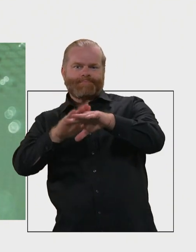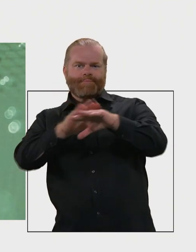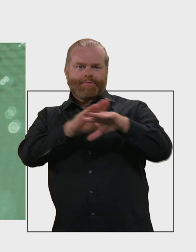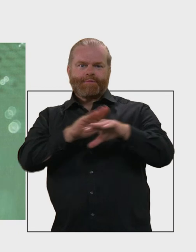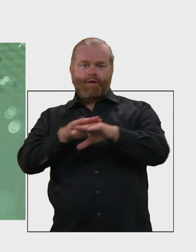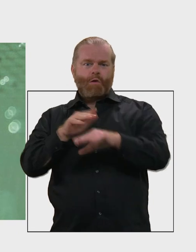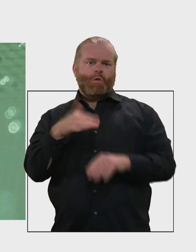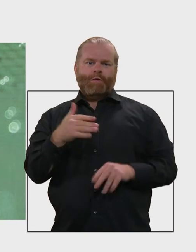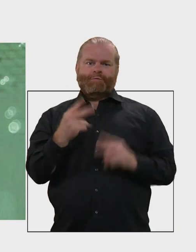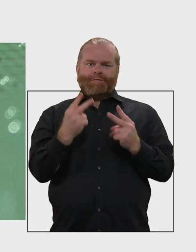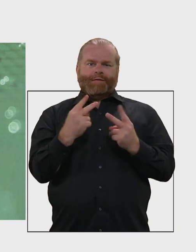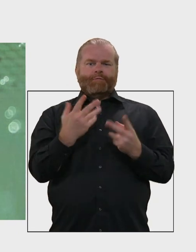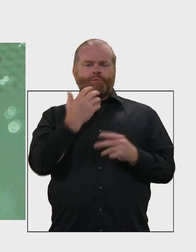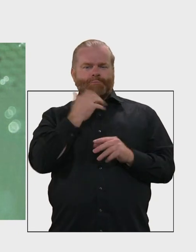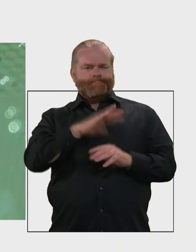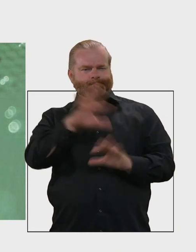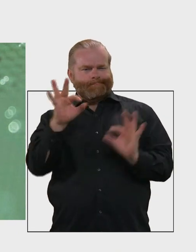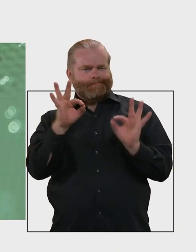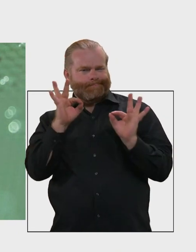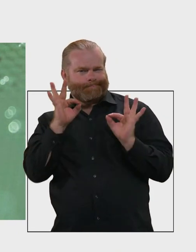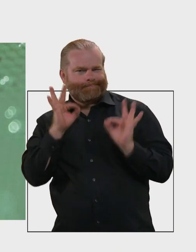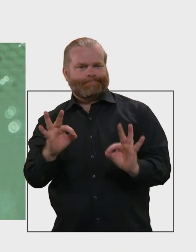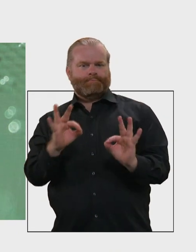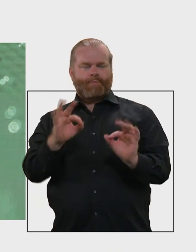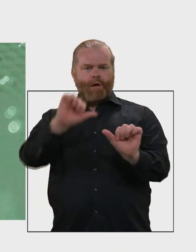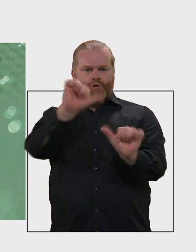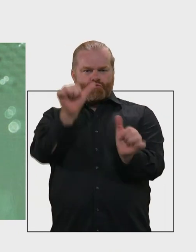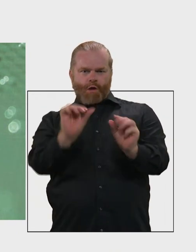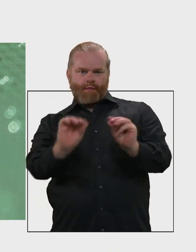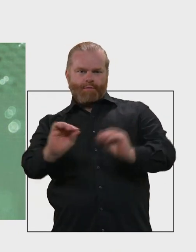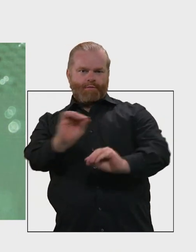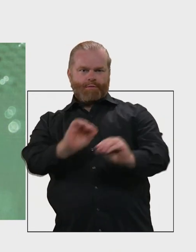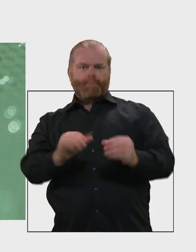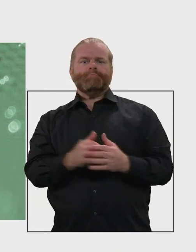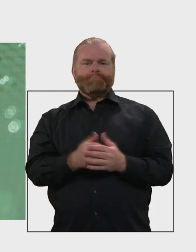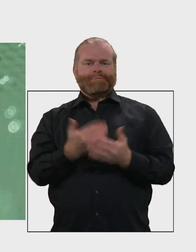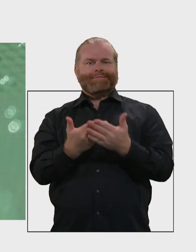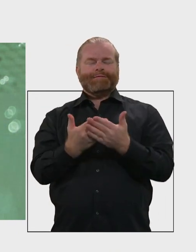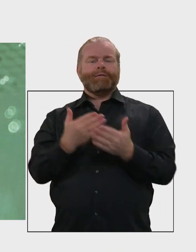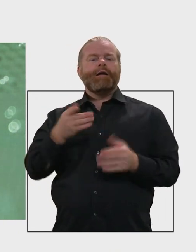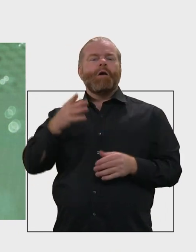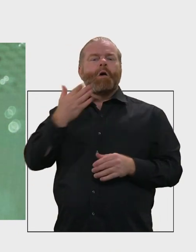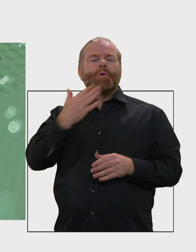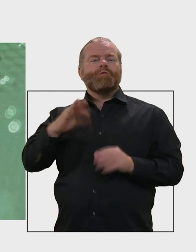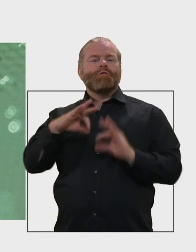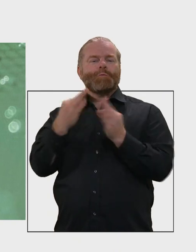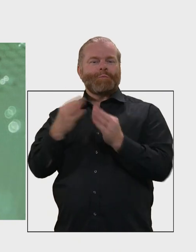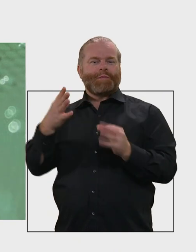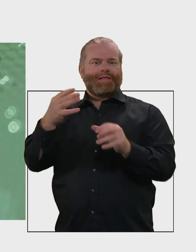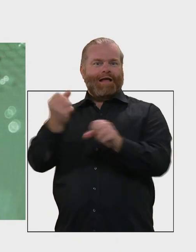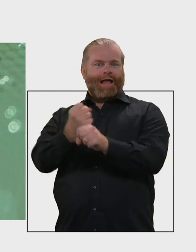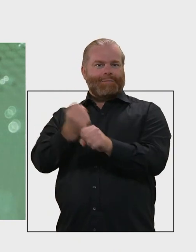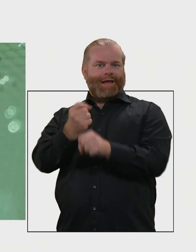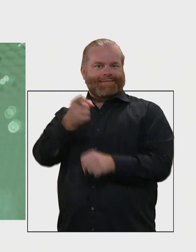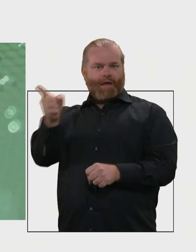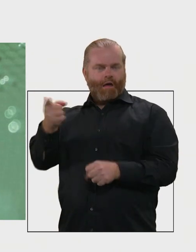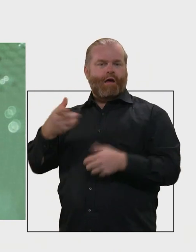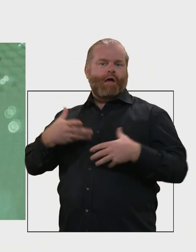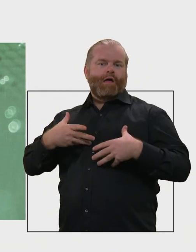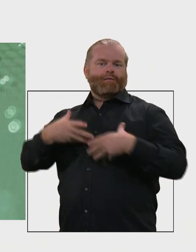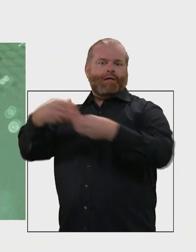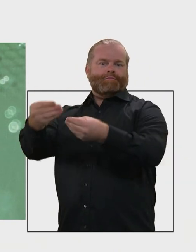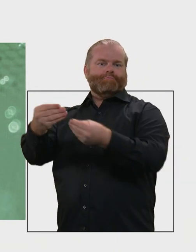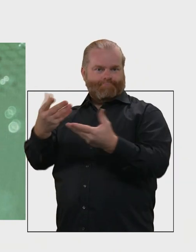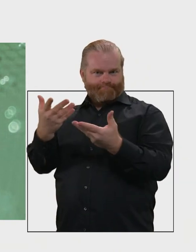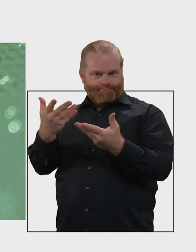uns eingeladen, haben ihre Ideen also uns vermittelt. Das heißt, im Grunde genommen ist es wichtig, dass erstmal so eine Art